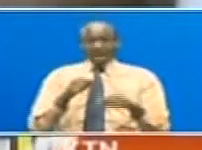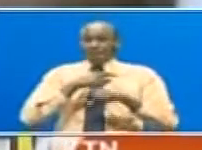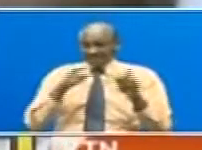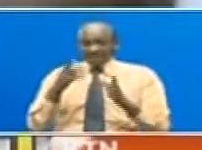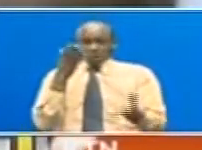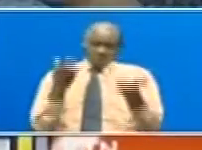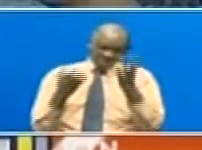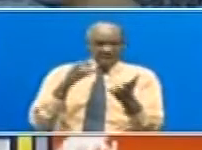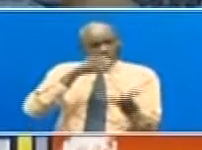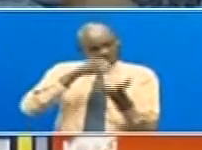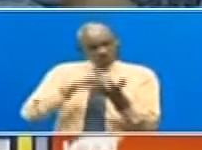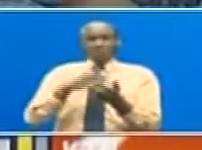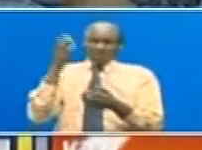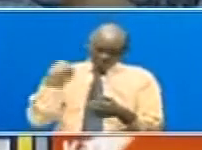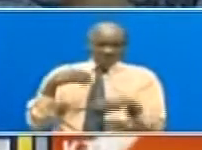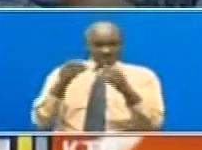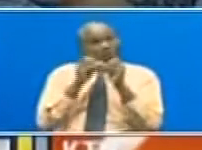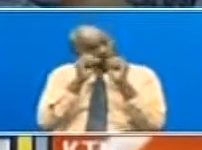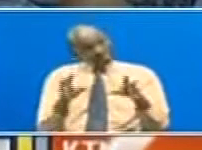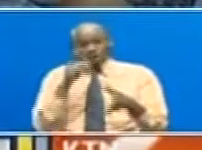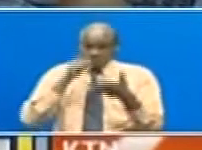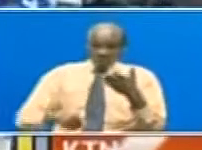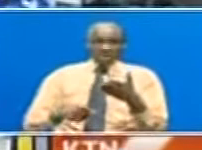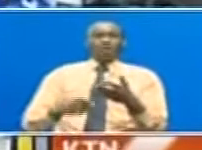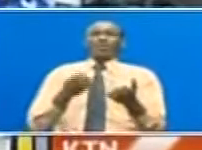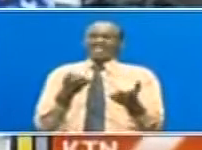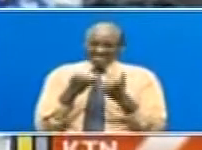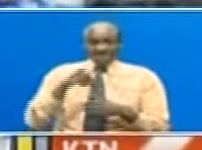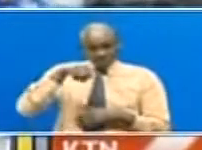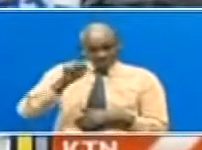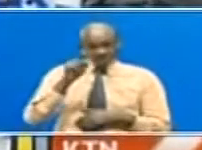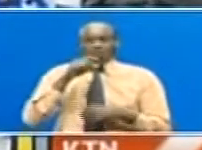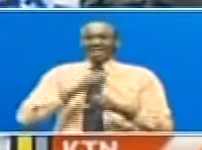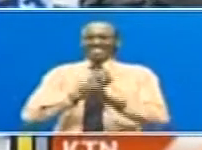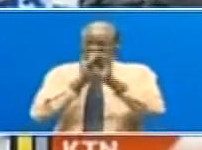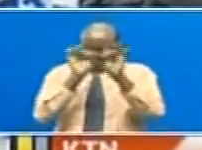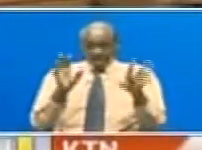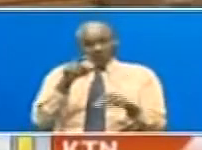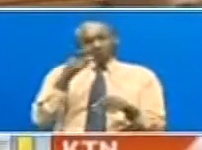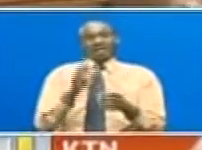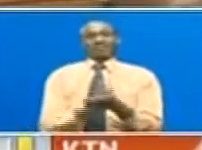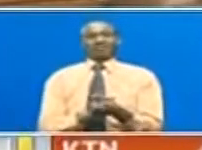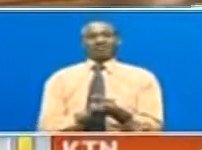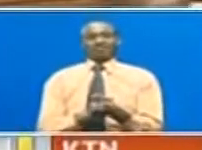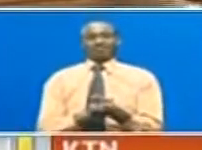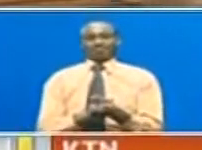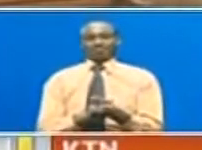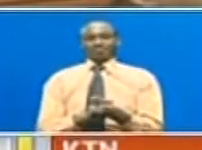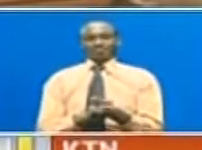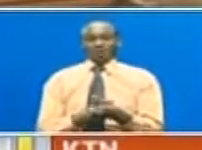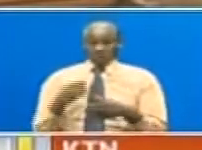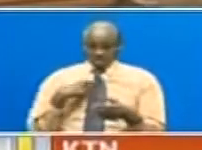with the conditions we had given them or not, we will need to get that clarification and interpretation. We'll do the best we